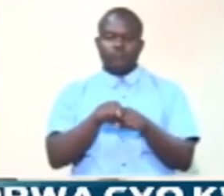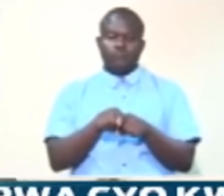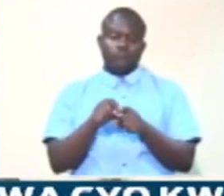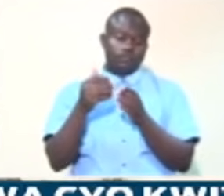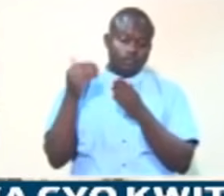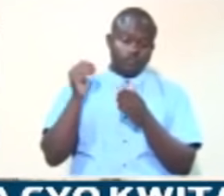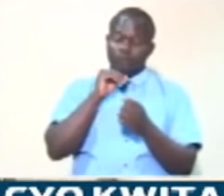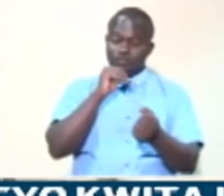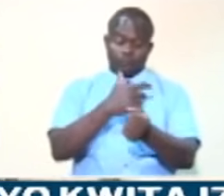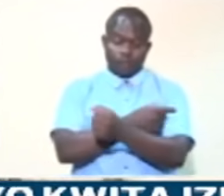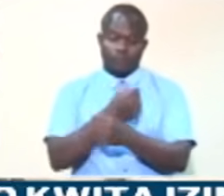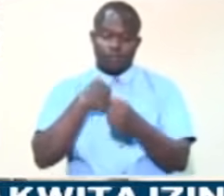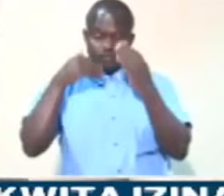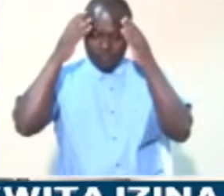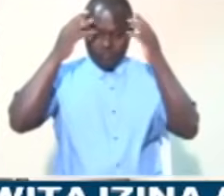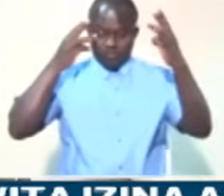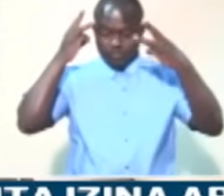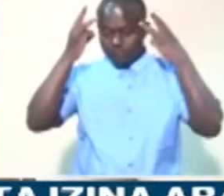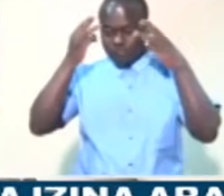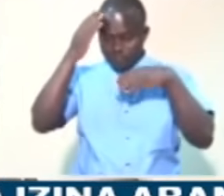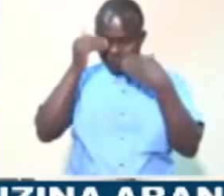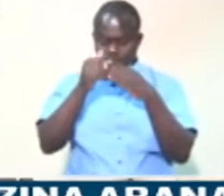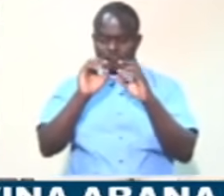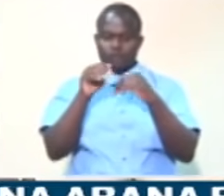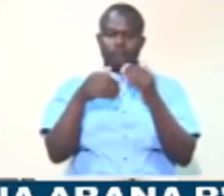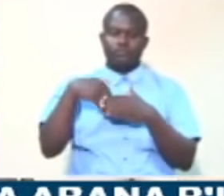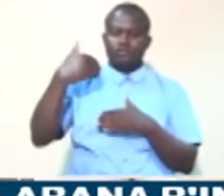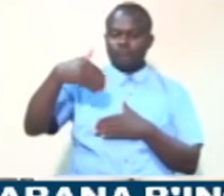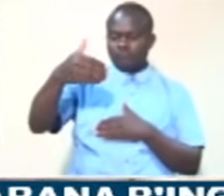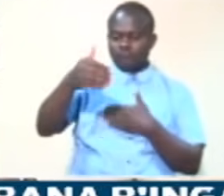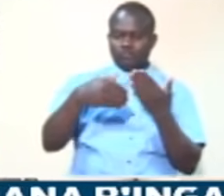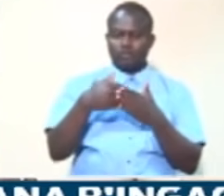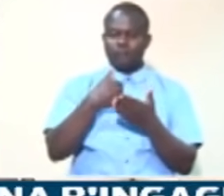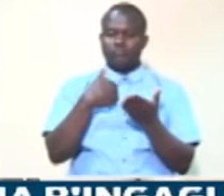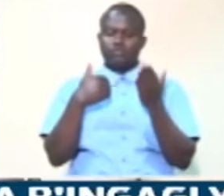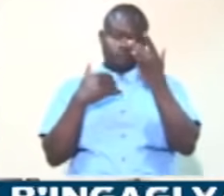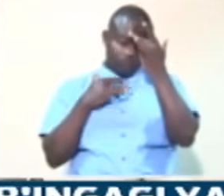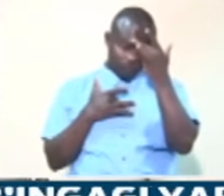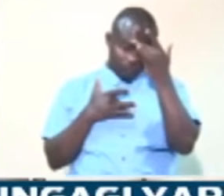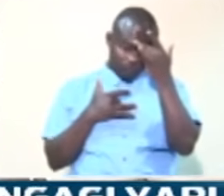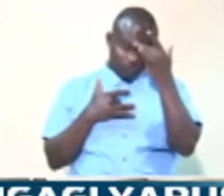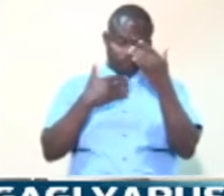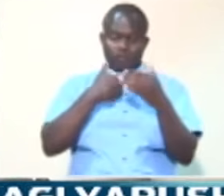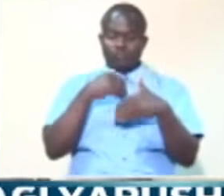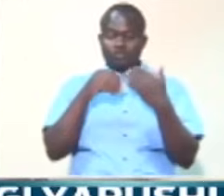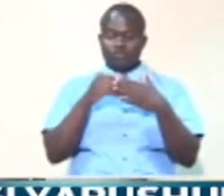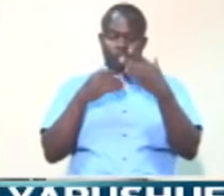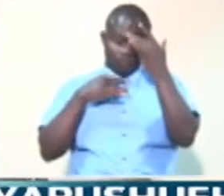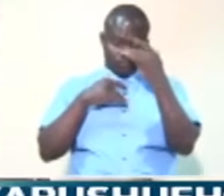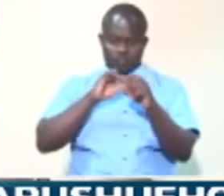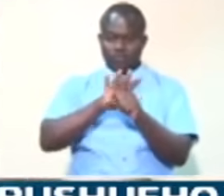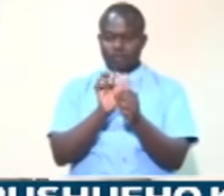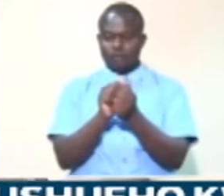ntarakingirwa nari mfite impungenge kuko umunsi kuwundi nahuraga n'abarwayi bafite ubwandu bwa